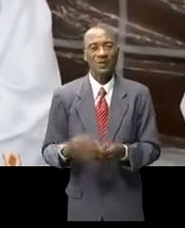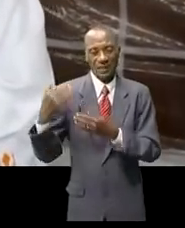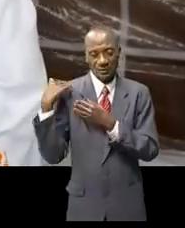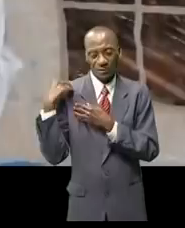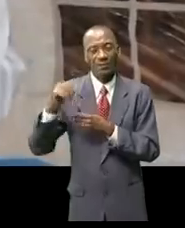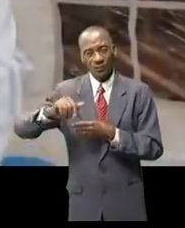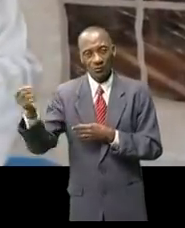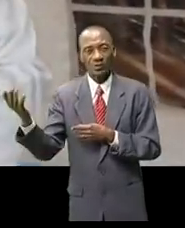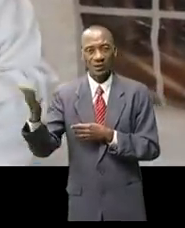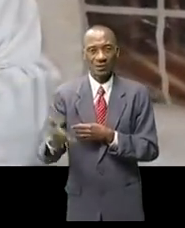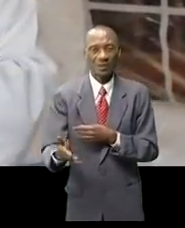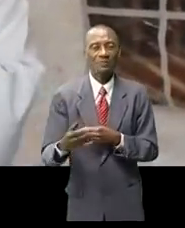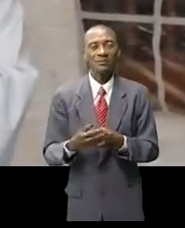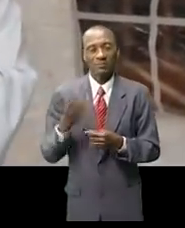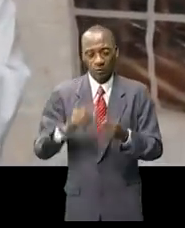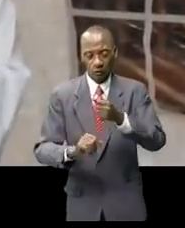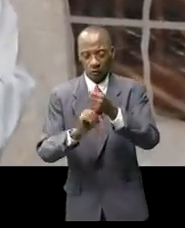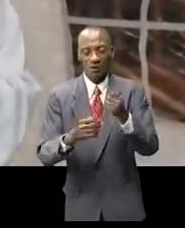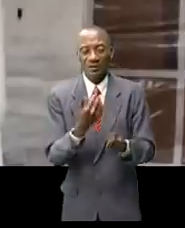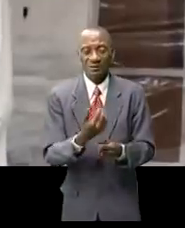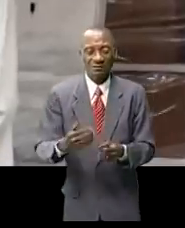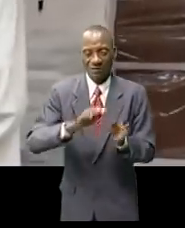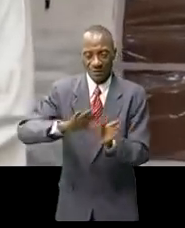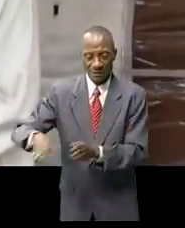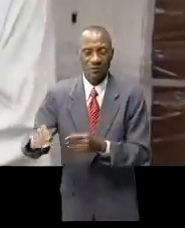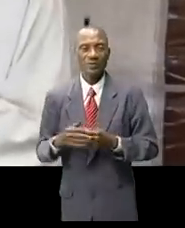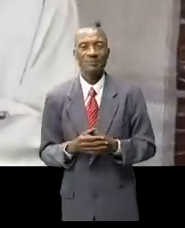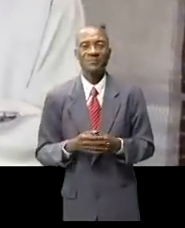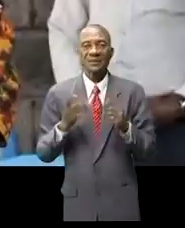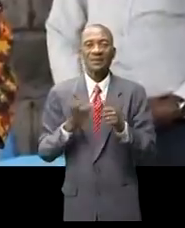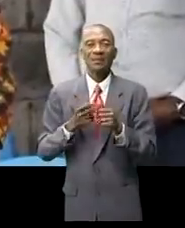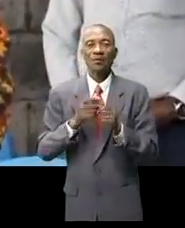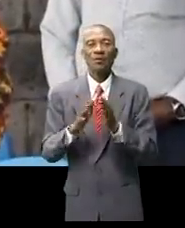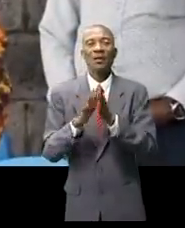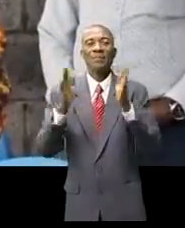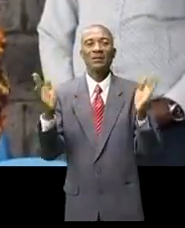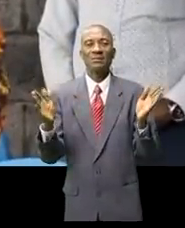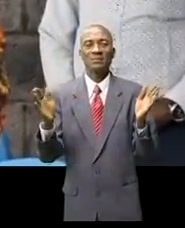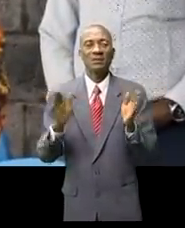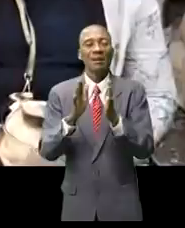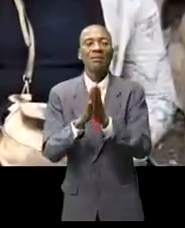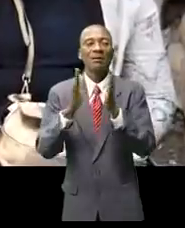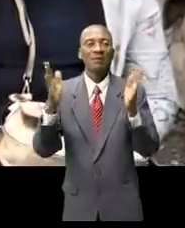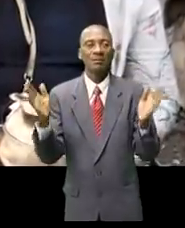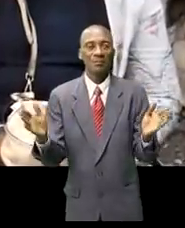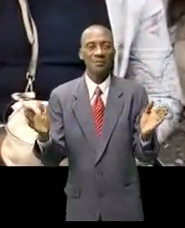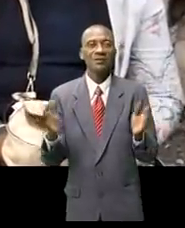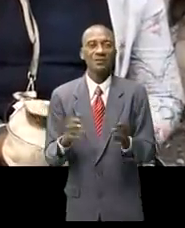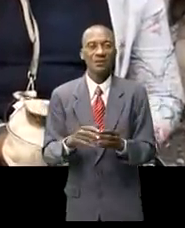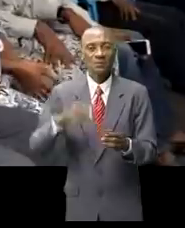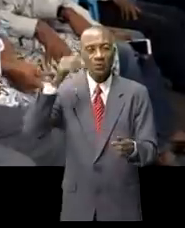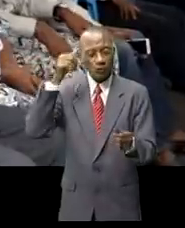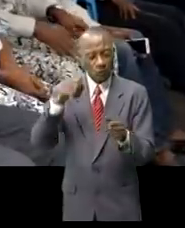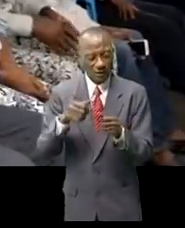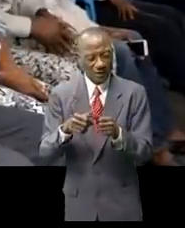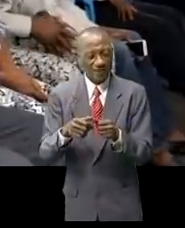pierre blanche ces deux moments. La messe dite pour la circonstance a remis en surface les souvenirs d'un engagement au